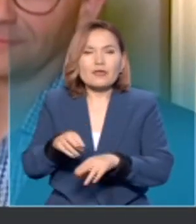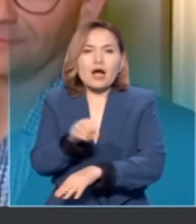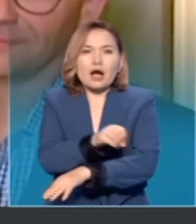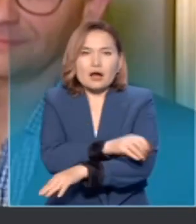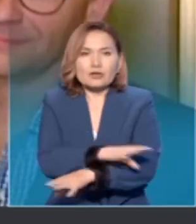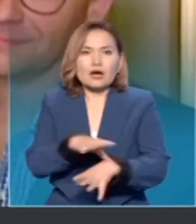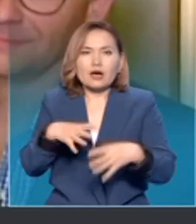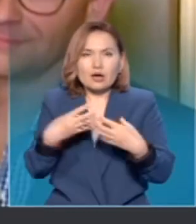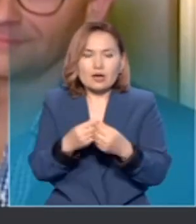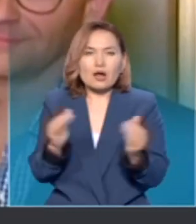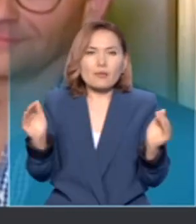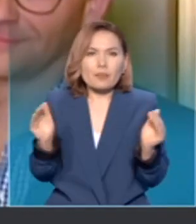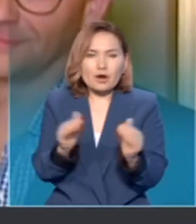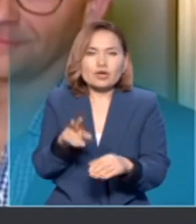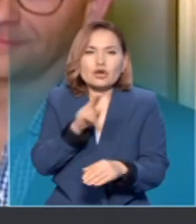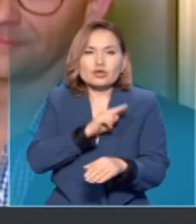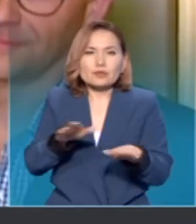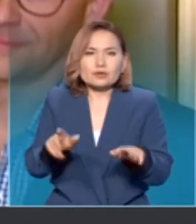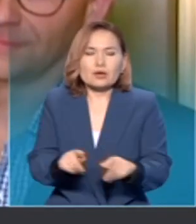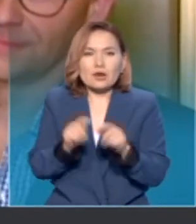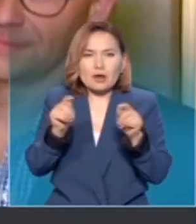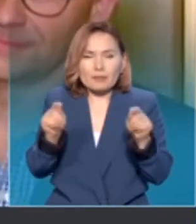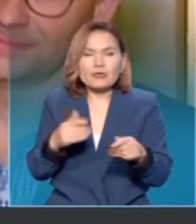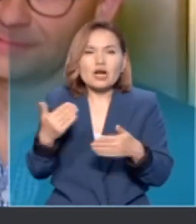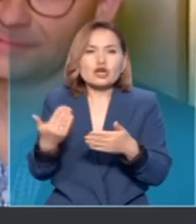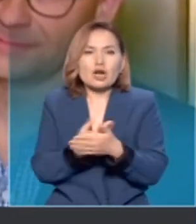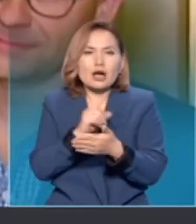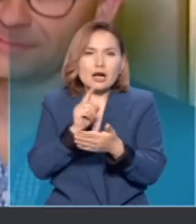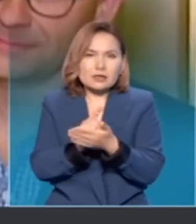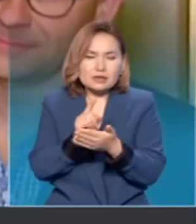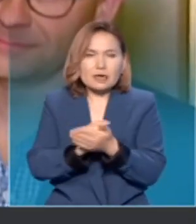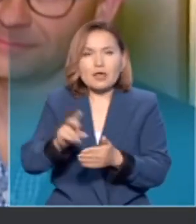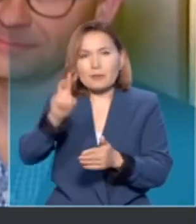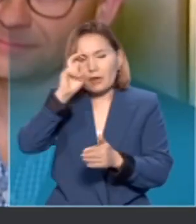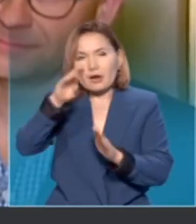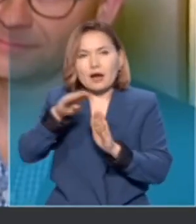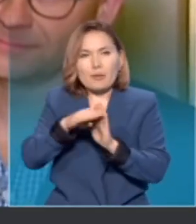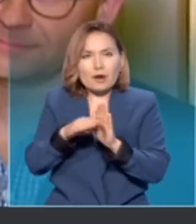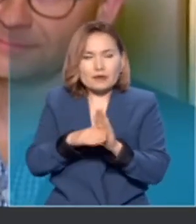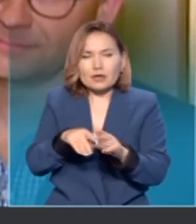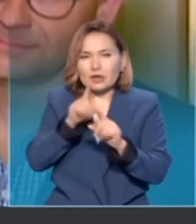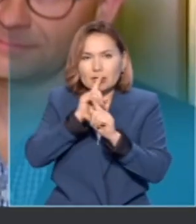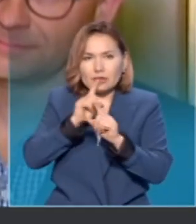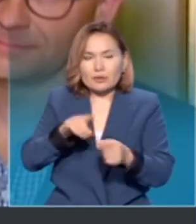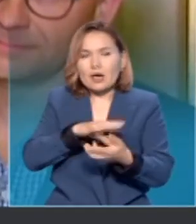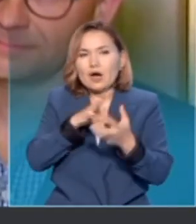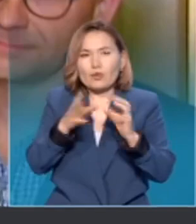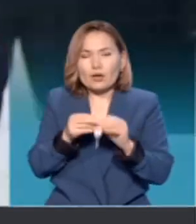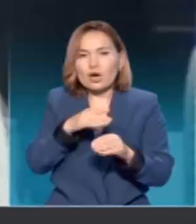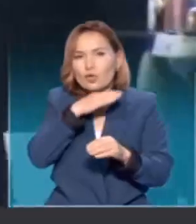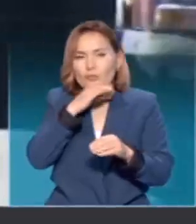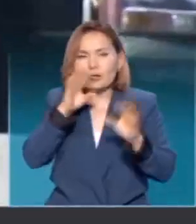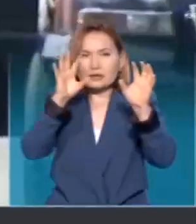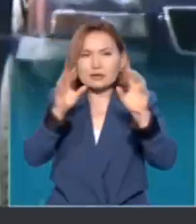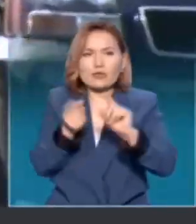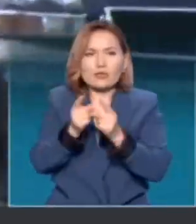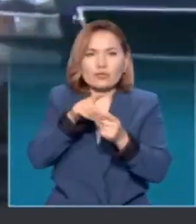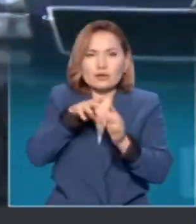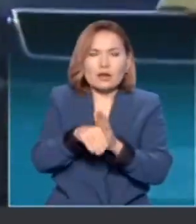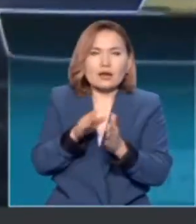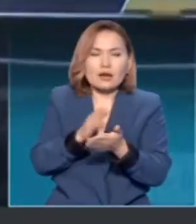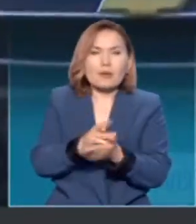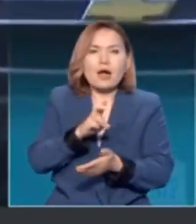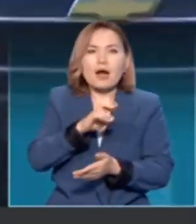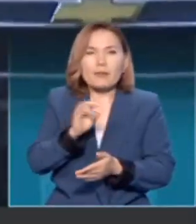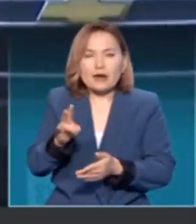келетін масылдықтан жұмыс күшін айналдырады. Жаңа салықтар, жаңа мемлекеттік бағдарламалар жоқ. Жалпы заң жобасы аясында көп өзгеріс бар. Демек бұл жолда